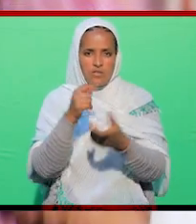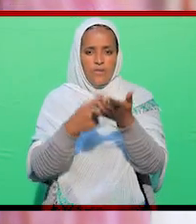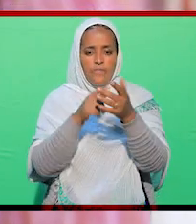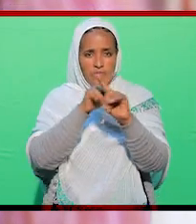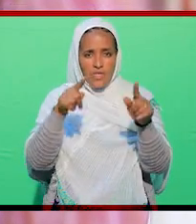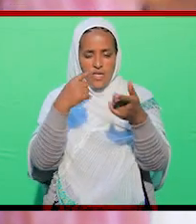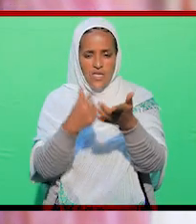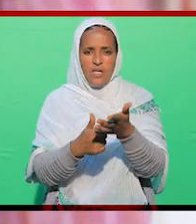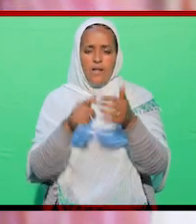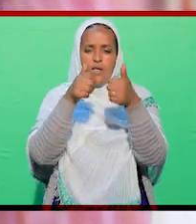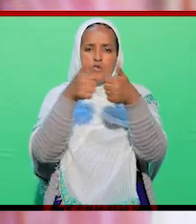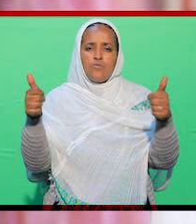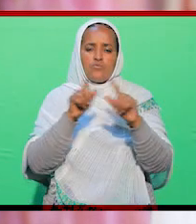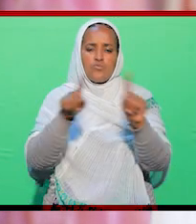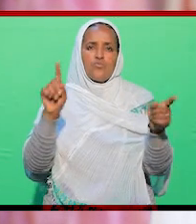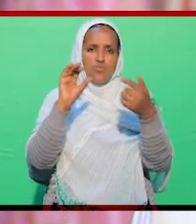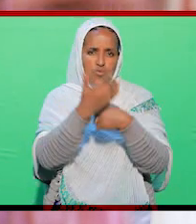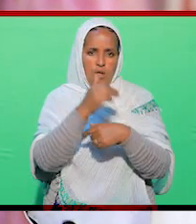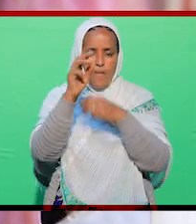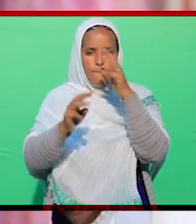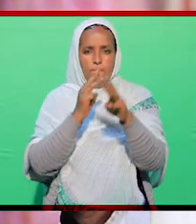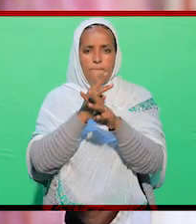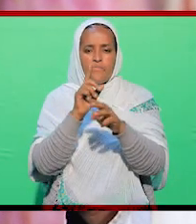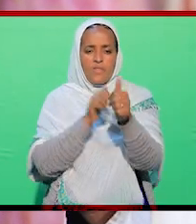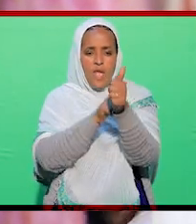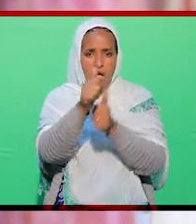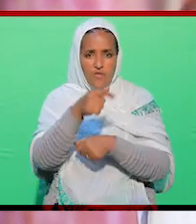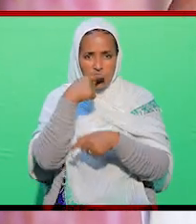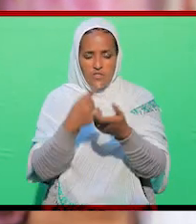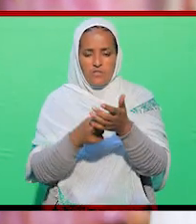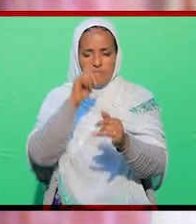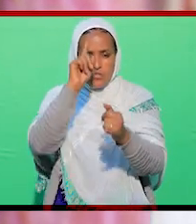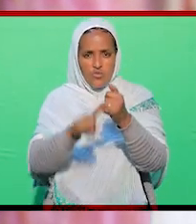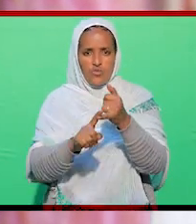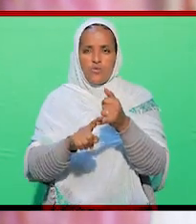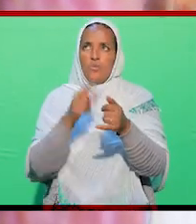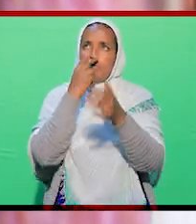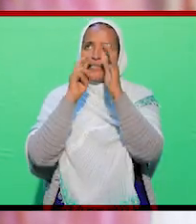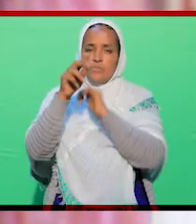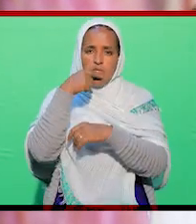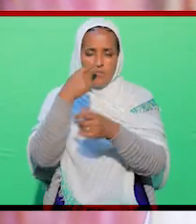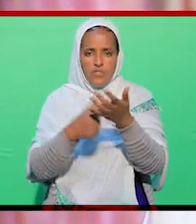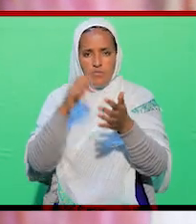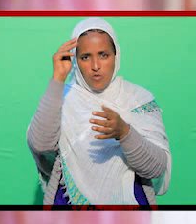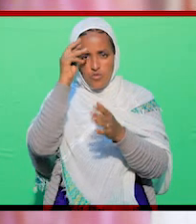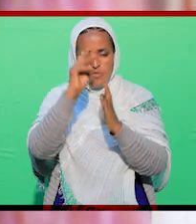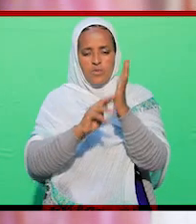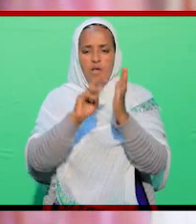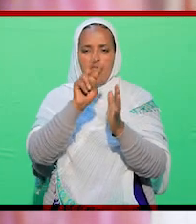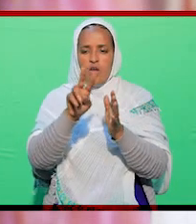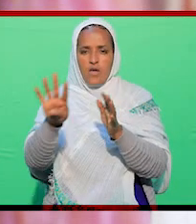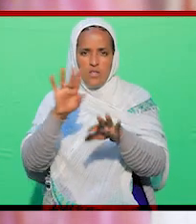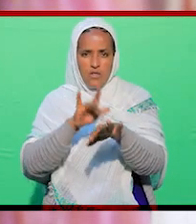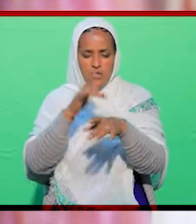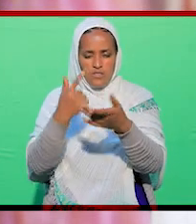እንደ ወስከንቢያ የተያያዘች ናት። ነገር ግን ይህ ይለያል ዓለም ሊያልፍ ሲል ብሎ ፍጻሜውን በትንቢት የተናገረው